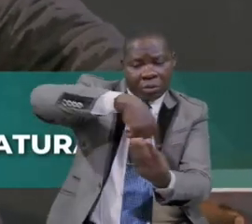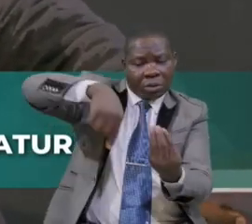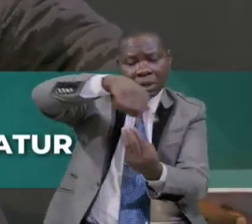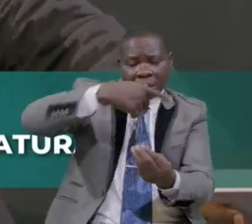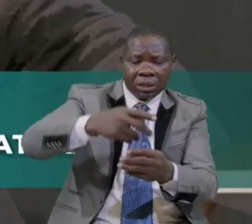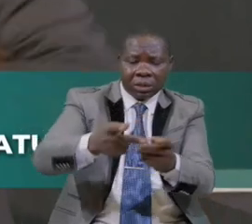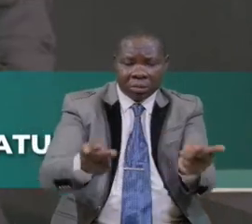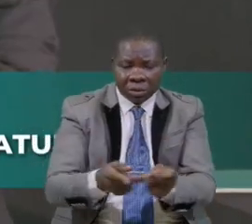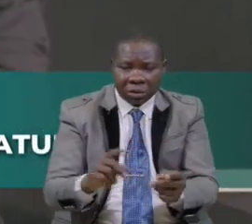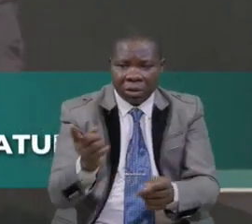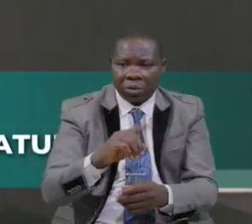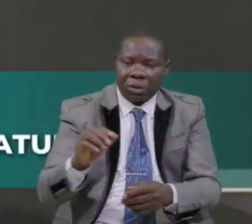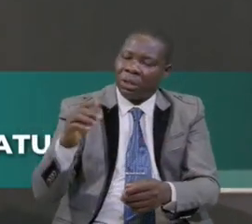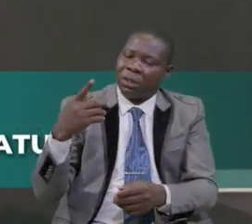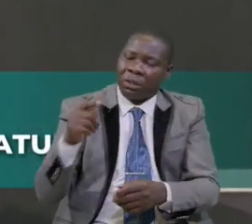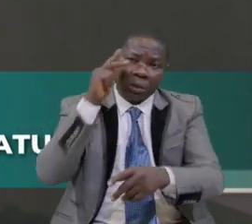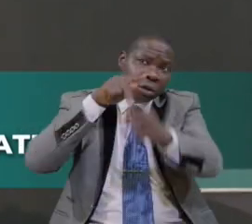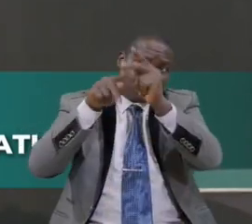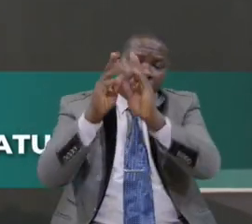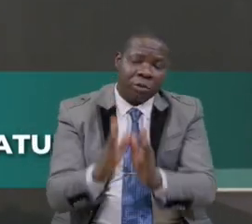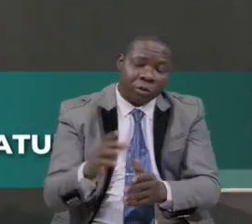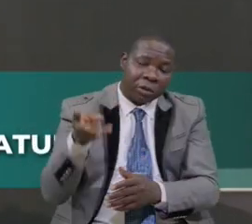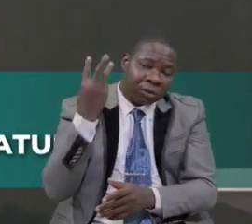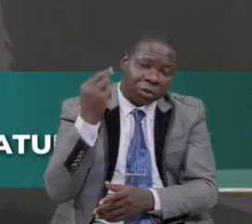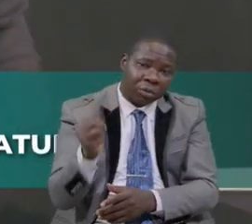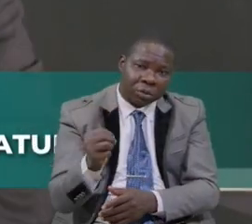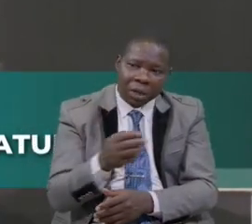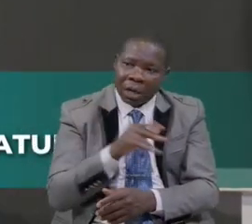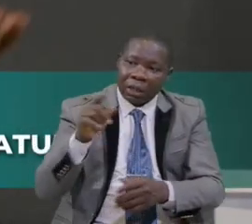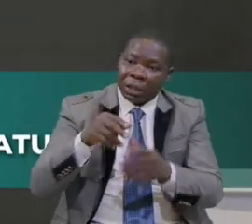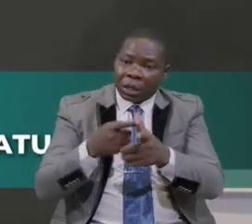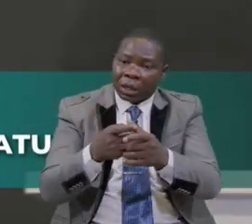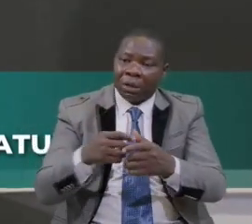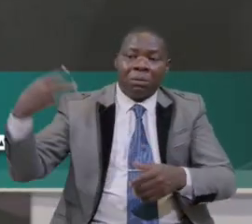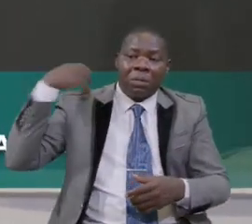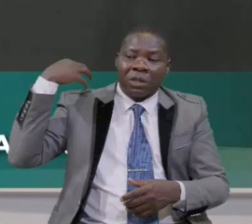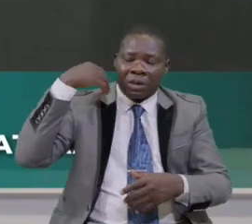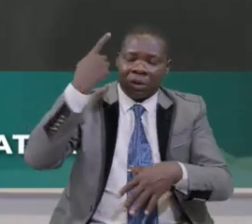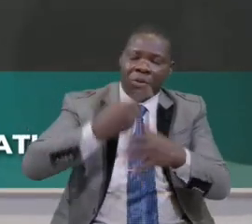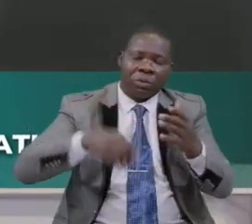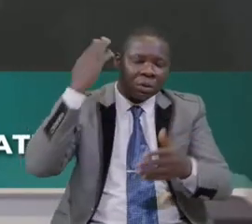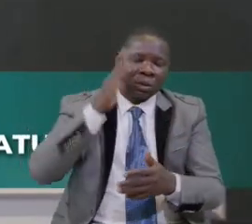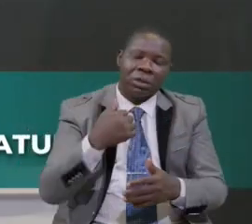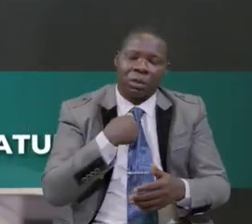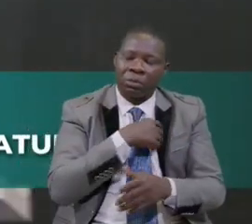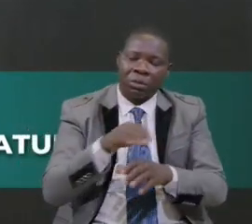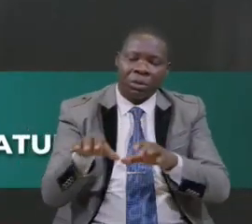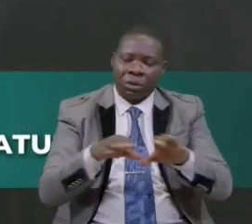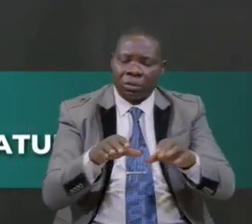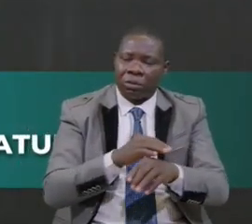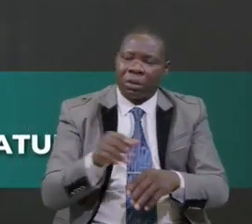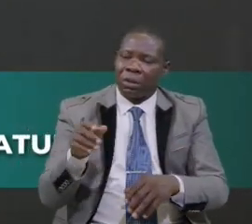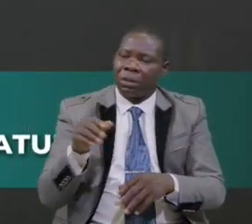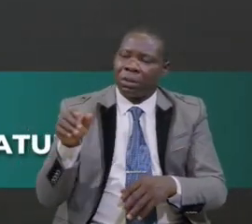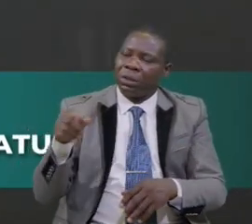là où Élisée était. Il a dit, oh mon maître, qu'est-ce que nous allons faire? Il a dit, non, ne t'en fais pas. Ceux qui